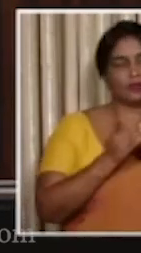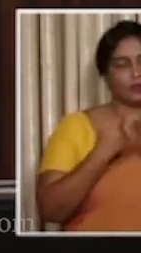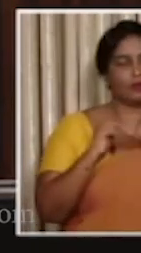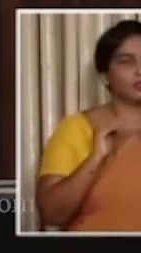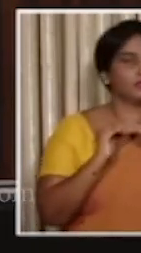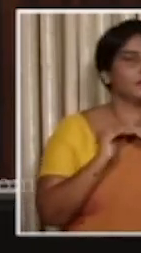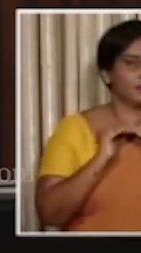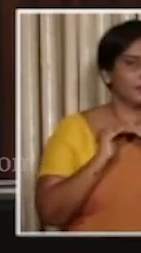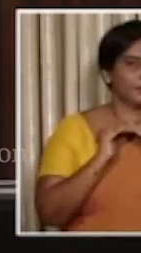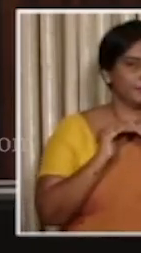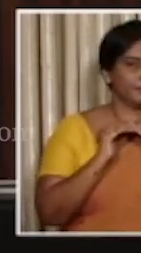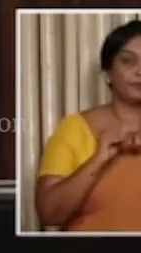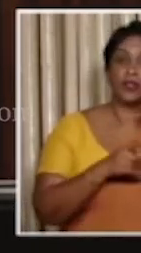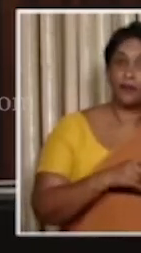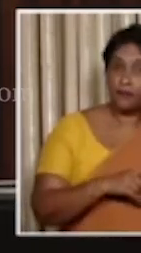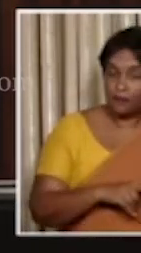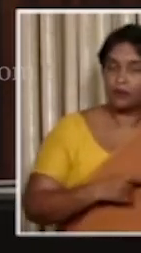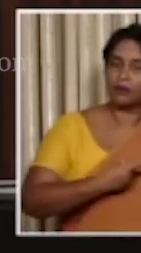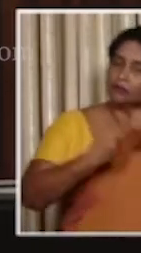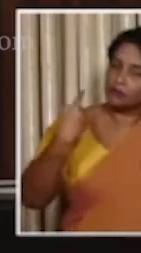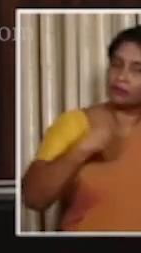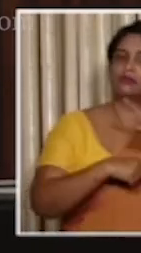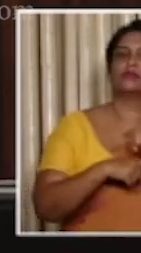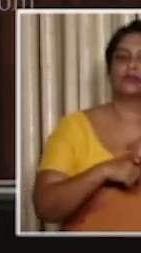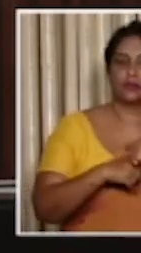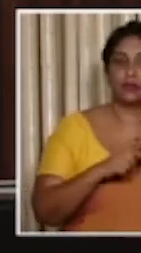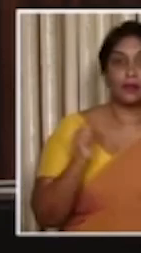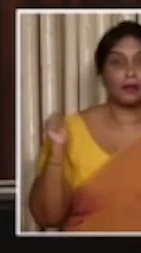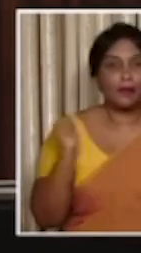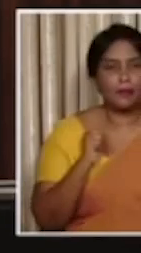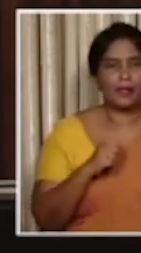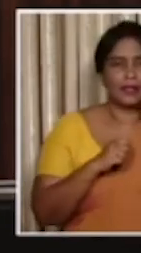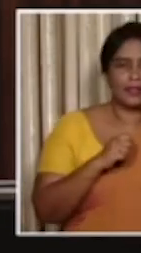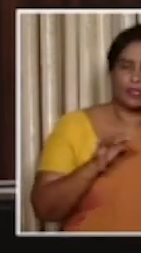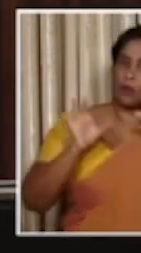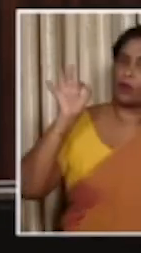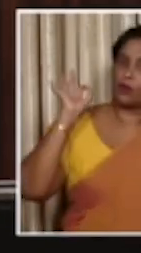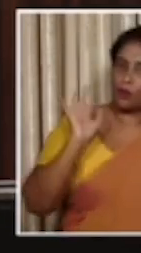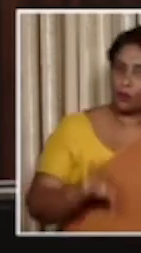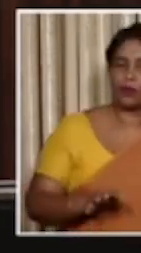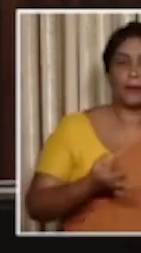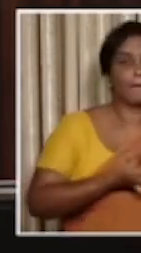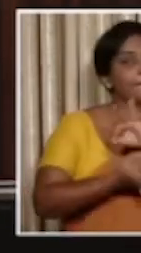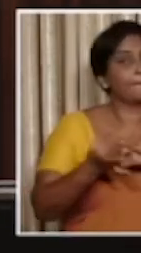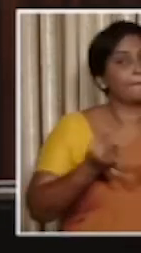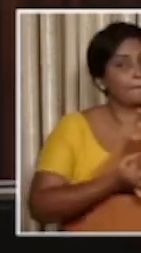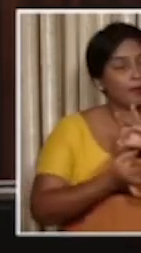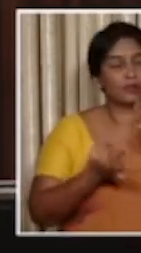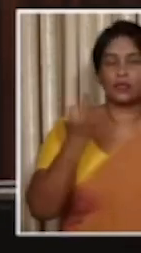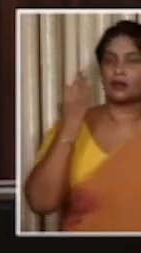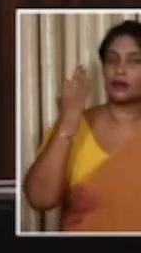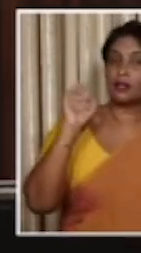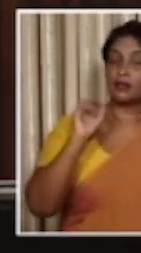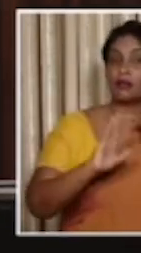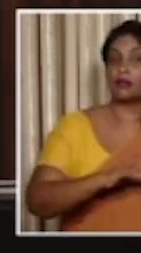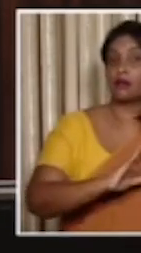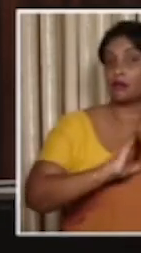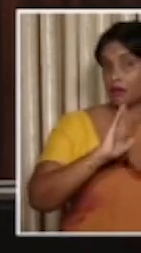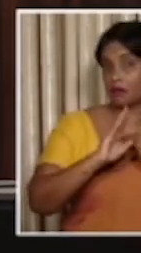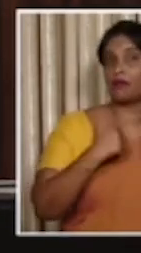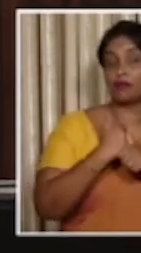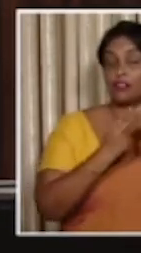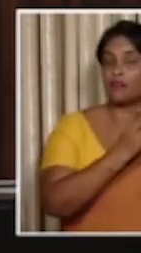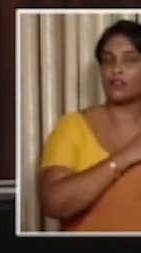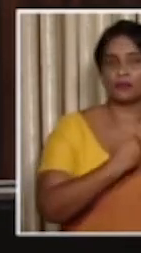දෙයක්. ඒ නිසා හැම දිනාටම බියෙන් සැකෙන් තොර ප්‍රජාතන්ත්‍රවාදී නිදහස් රාජ්‍යයක් නිර්මාණය කිරීම